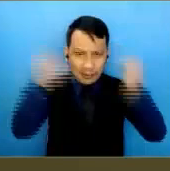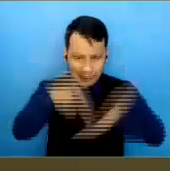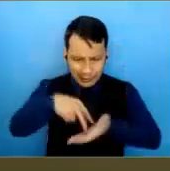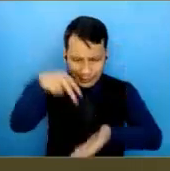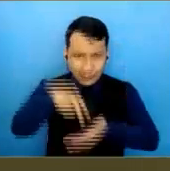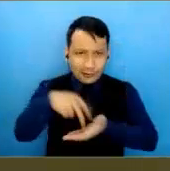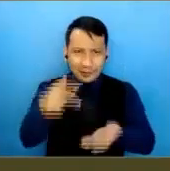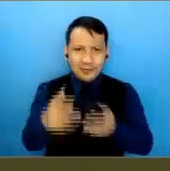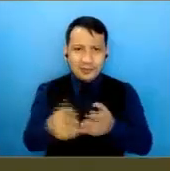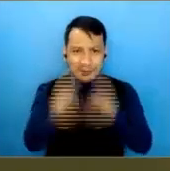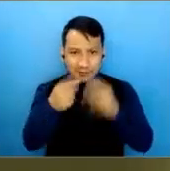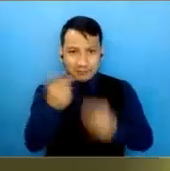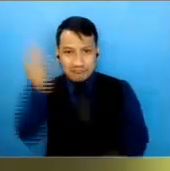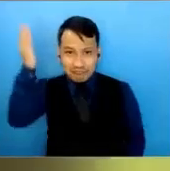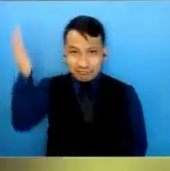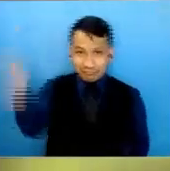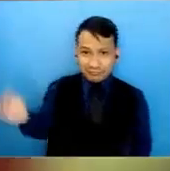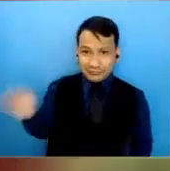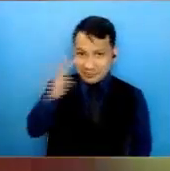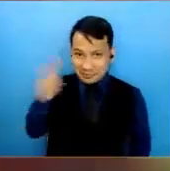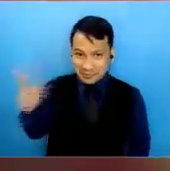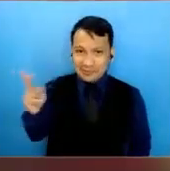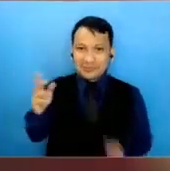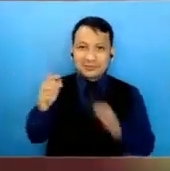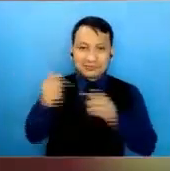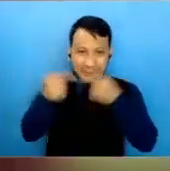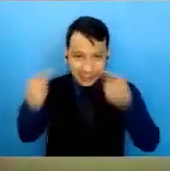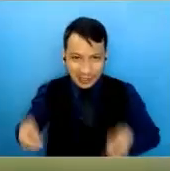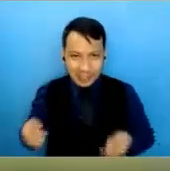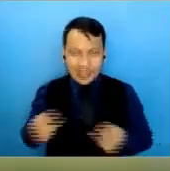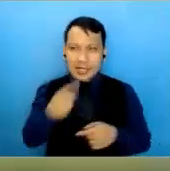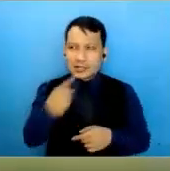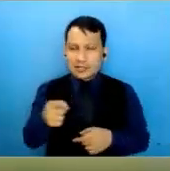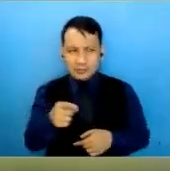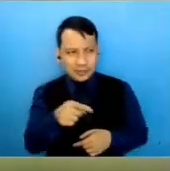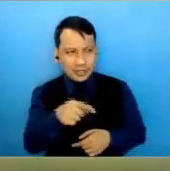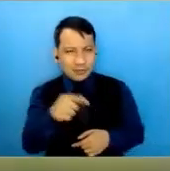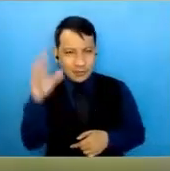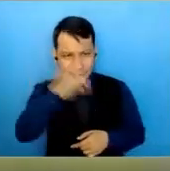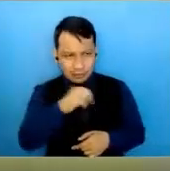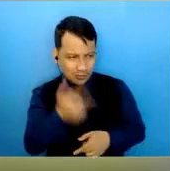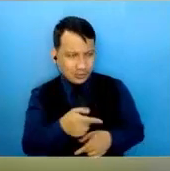habang nanonood ng laban. Hirit nga ng anak niya si Luis Manzano,